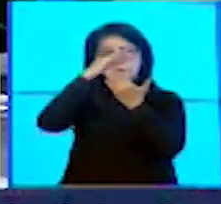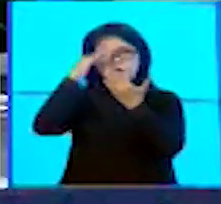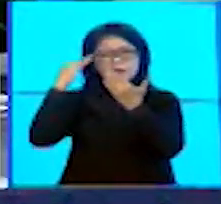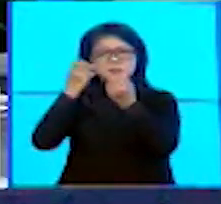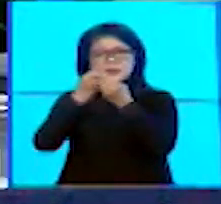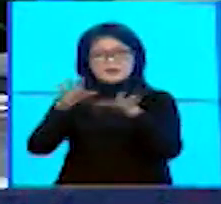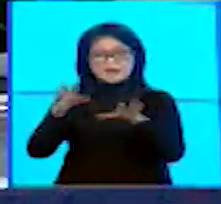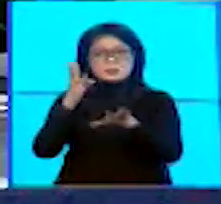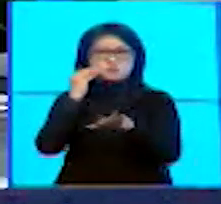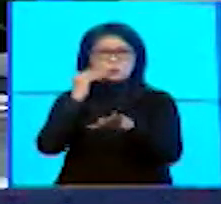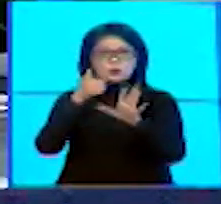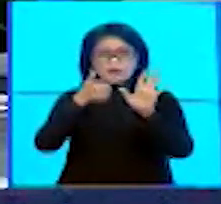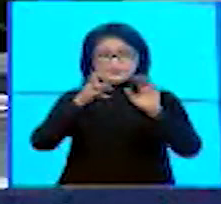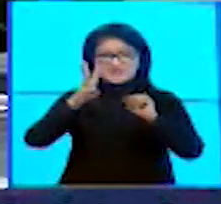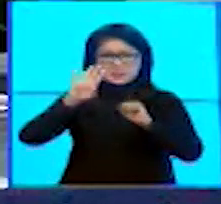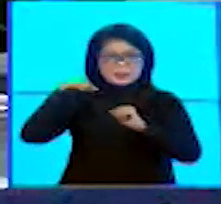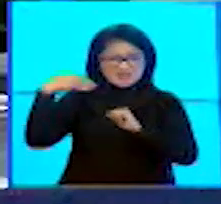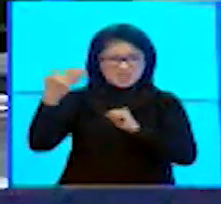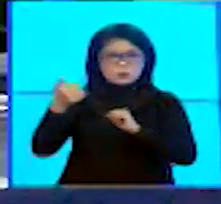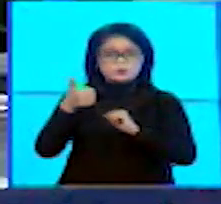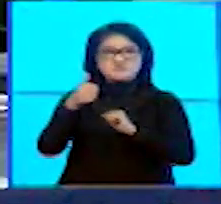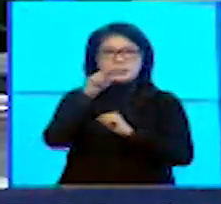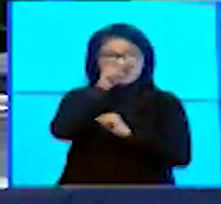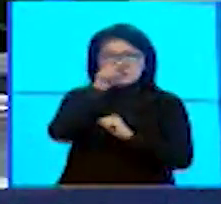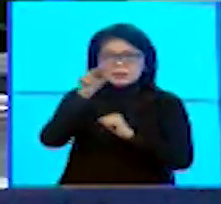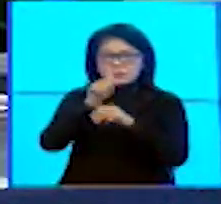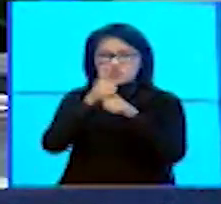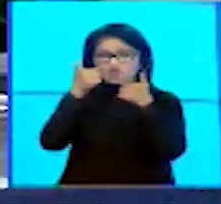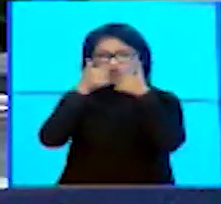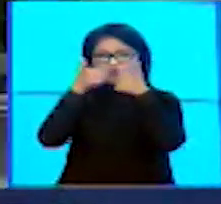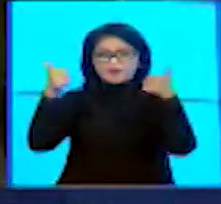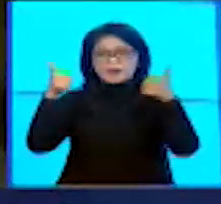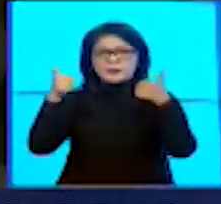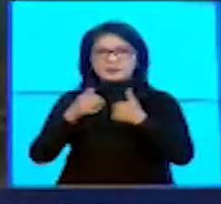itu kini kembali bisa melihat secara normal.